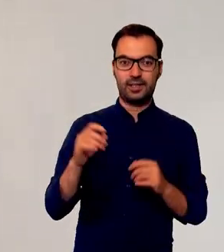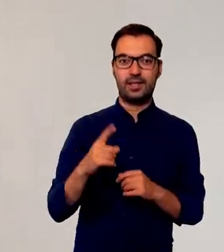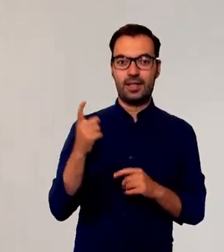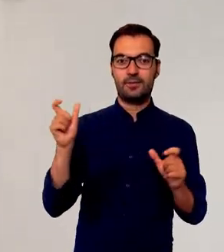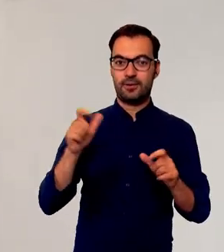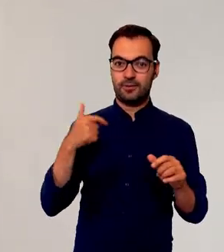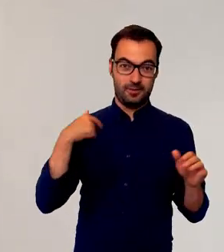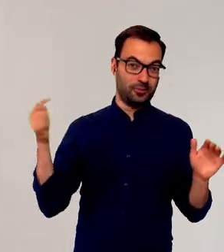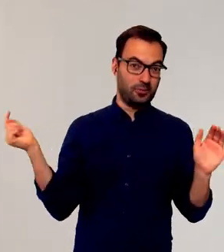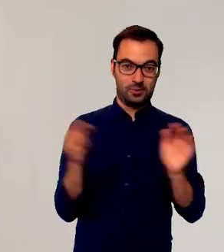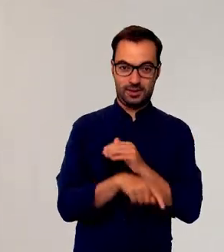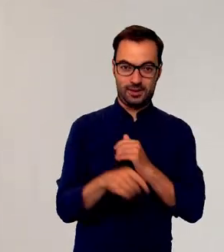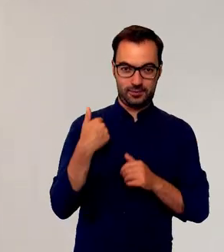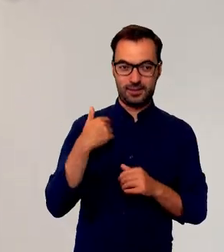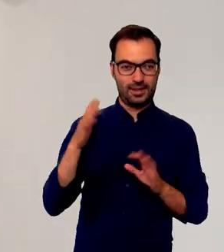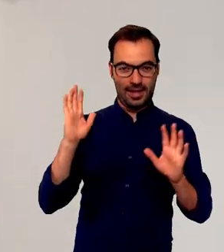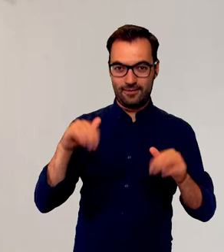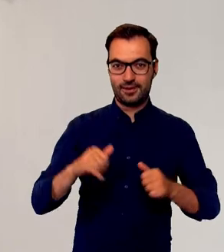takiej imprezy uciekałam.